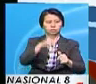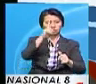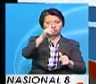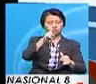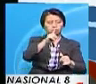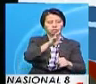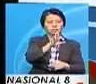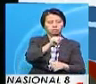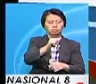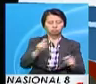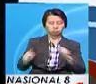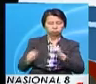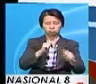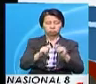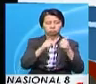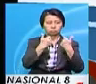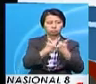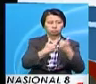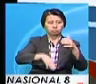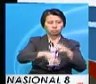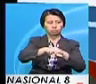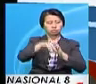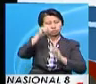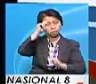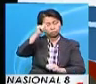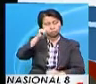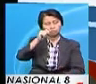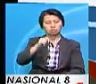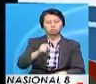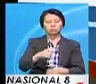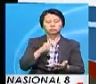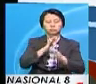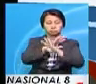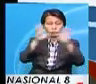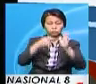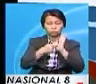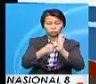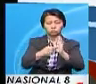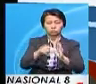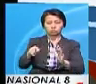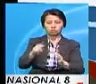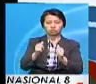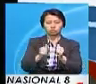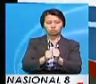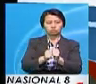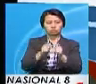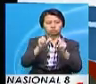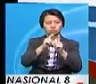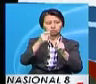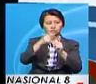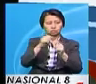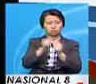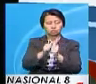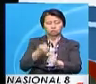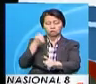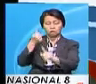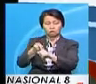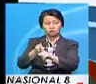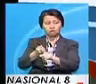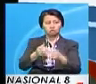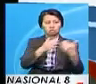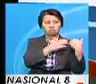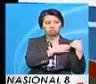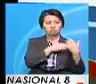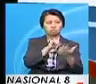plfa tindakan drastik persatuan bola sepak Negeri Terengganu pbsnt itu jelas mengejutkan dengan pengarah teknikal Mik malvy di arah memangku